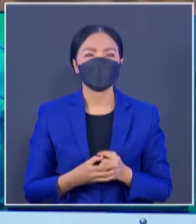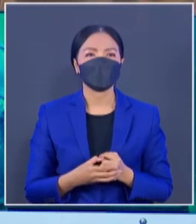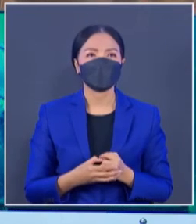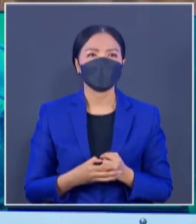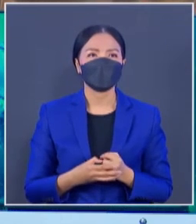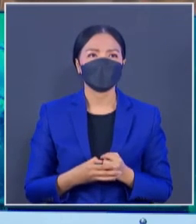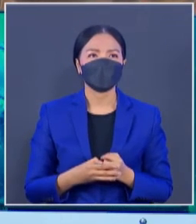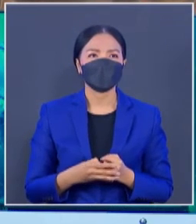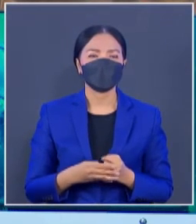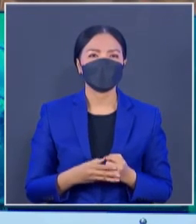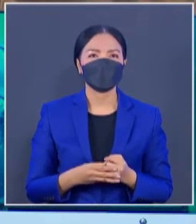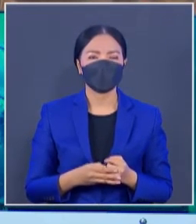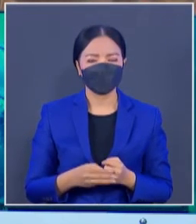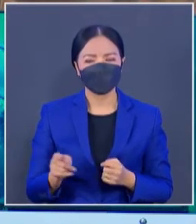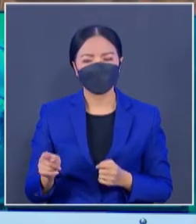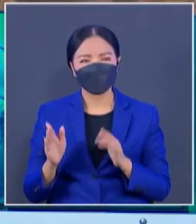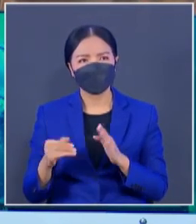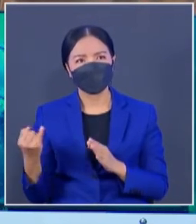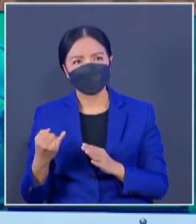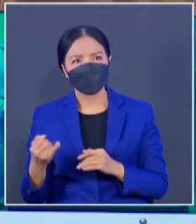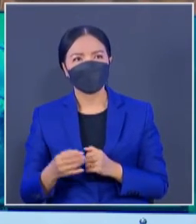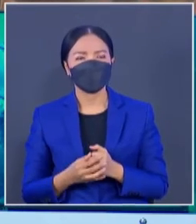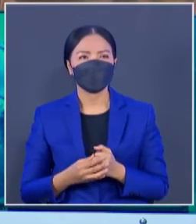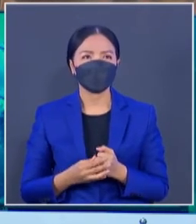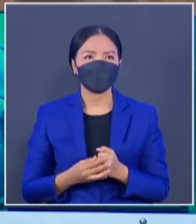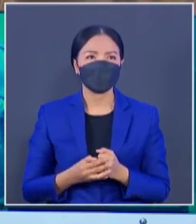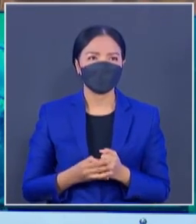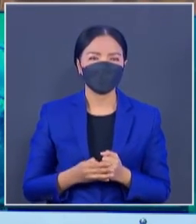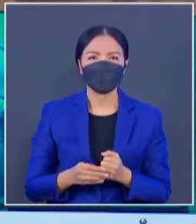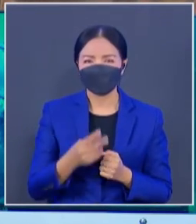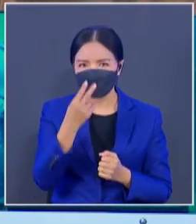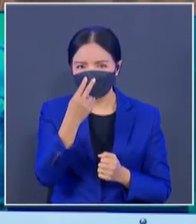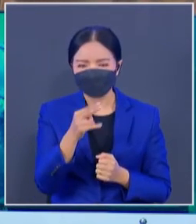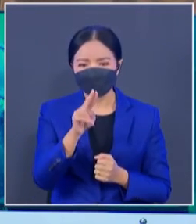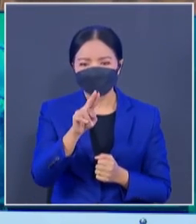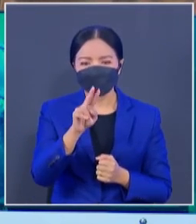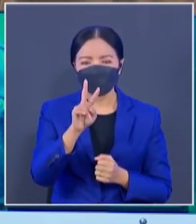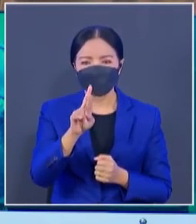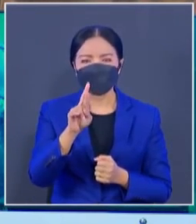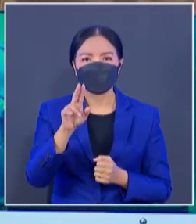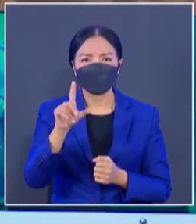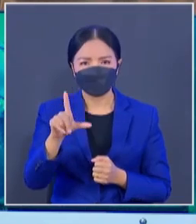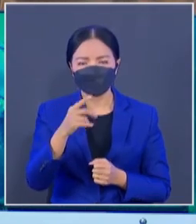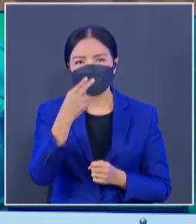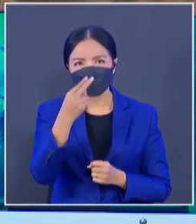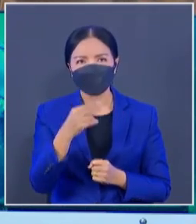นชื่อเช็คแอปเงินกู้ซ้ำซ้อนให้ท่านดู URL ด้วยว่านั่นใช่ของแบงก์ชาติจริงหรือเ